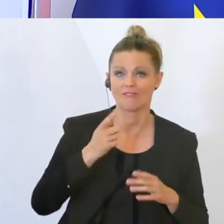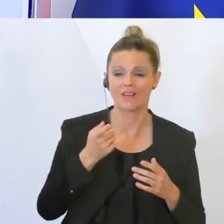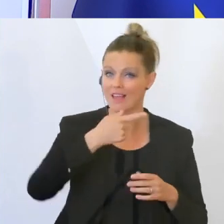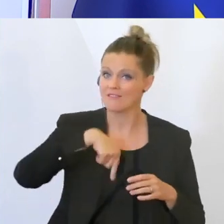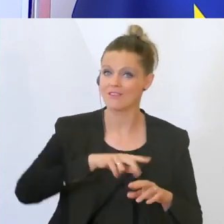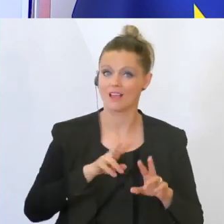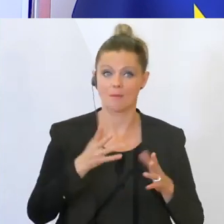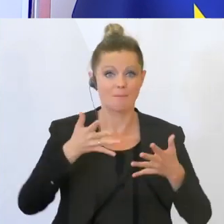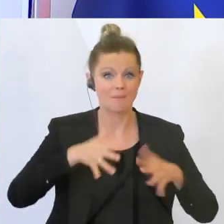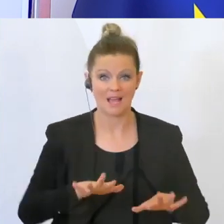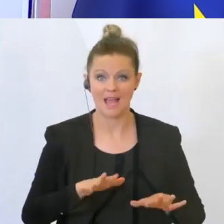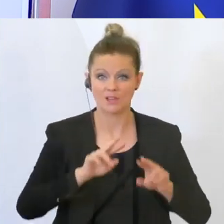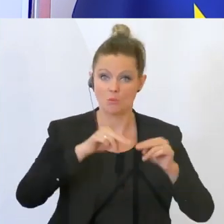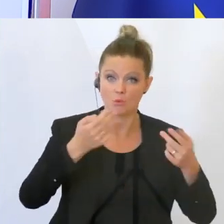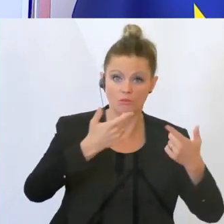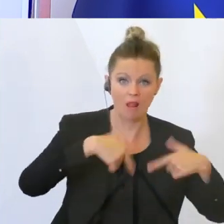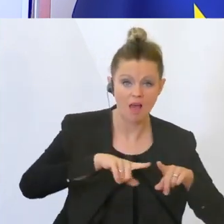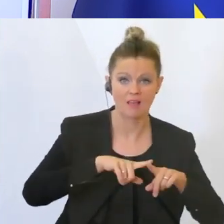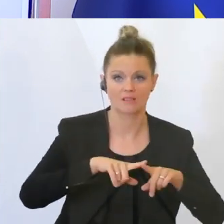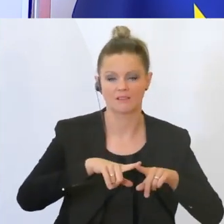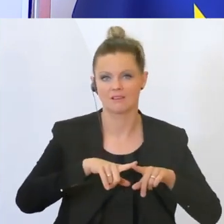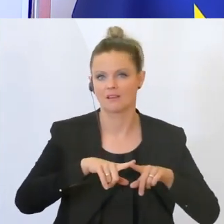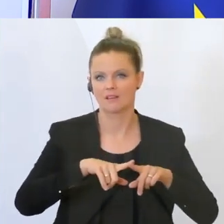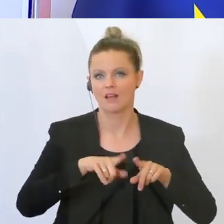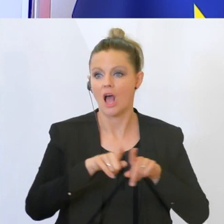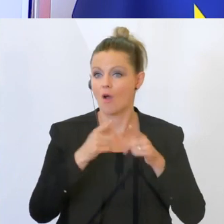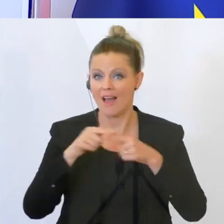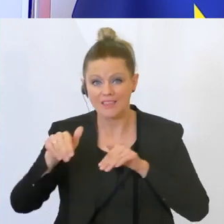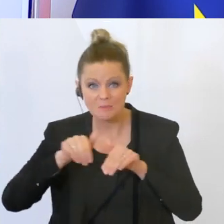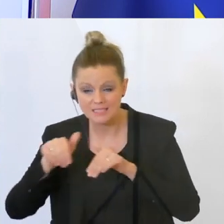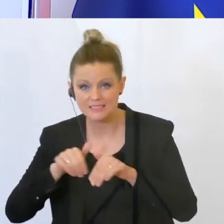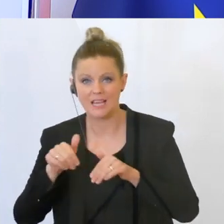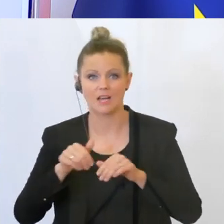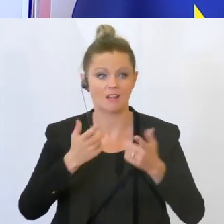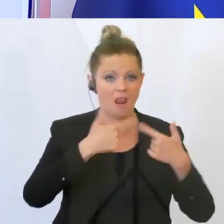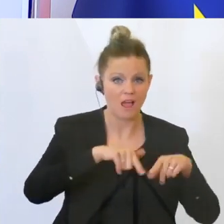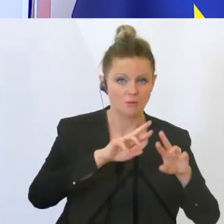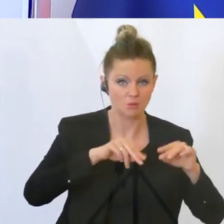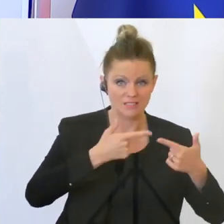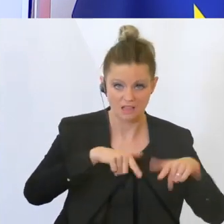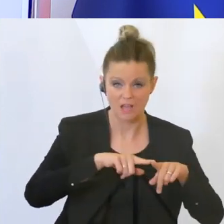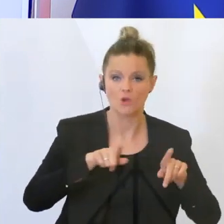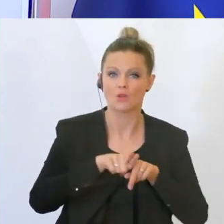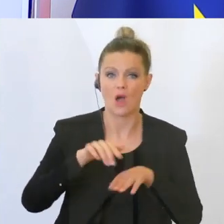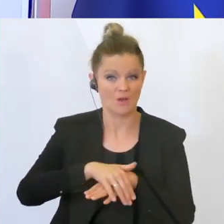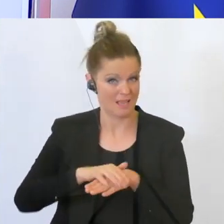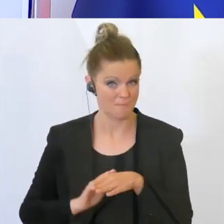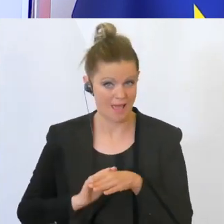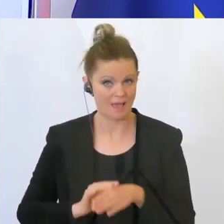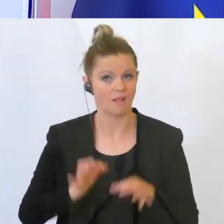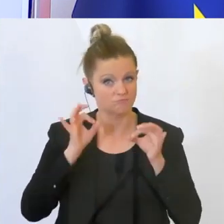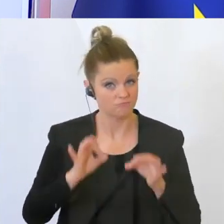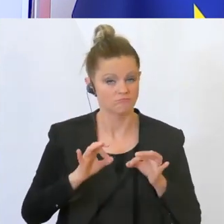sind bereit, mit Bund, Ländern, also mit den anderen Ministerien, mit den Ländern und auch mit den Gemeinden entsprechend